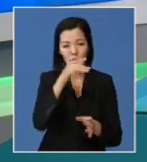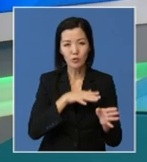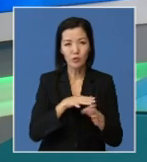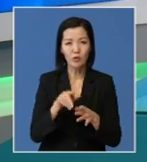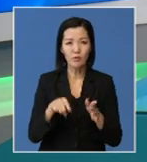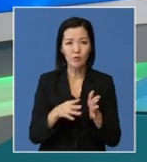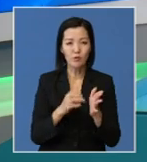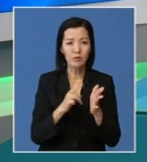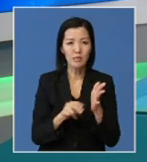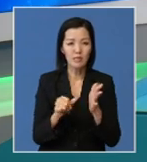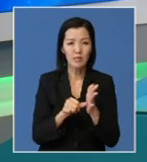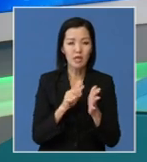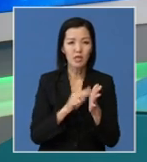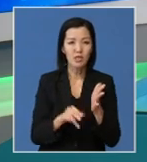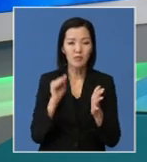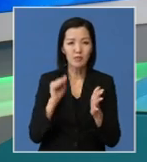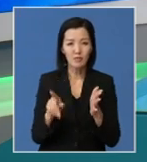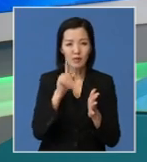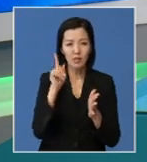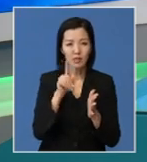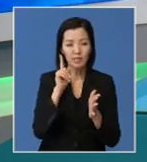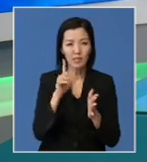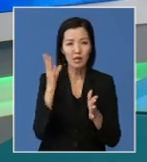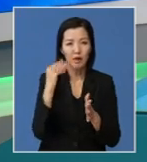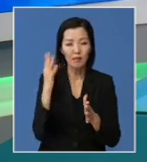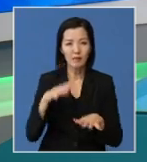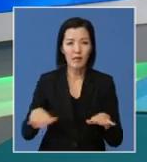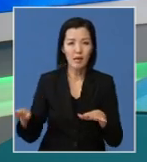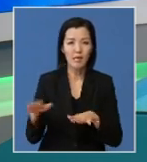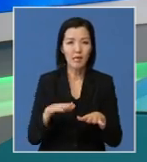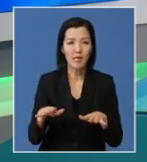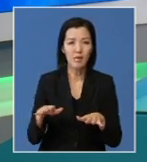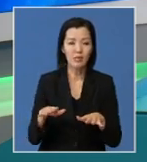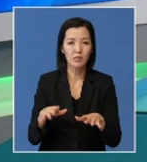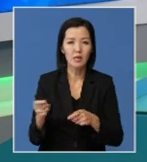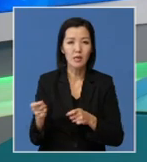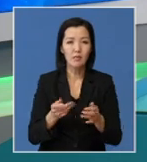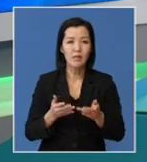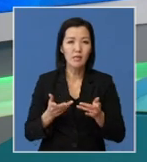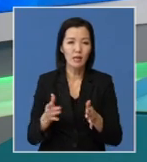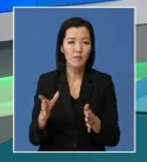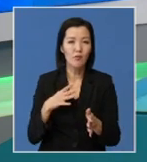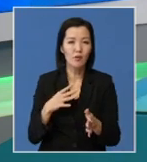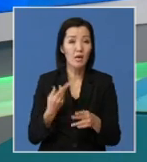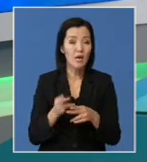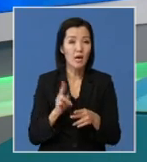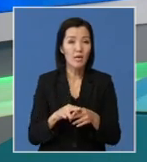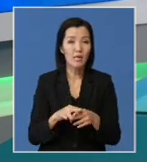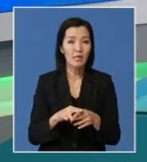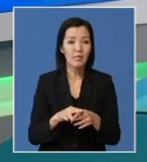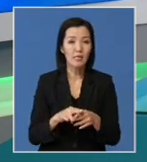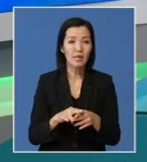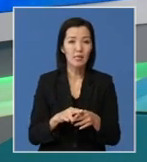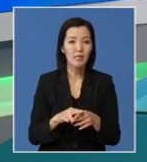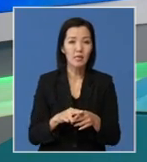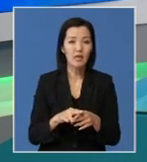жылдың ысқарында 70 мыңдай қазақ жастары Алматыда алаңға шығып, бейбіт түрде билікке талап қойып еді. Алайда Қызыл империя